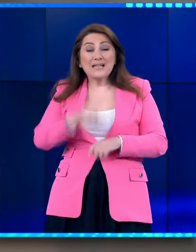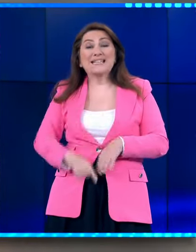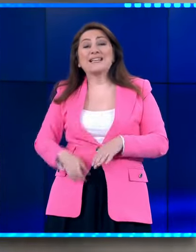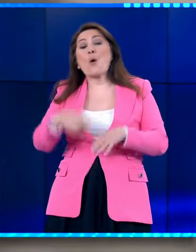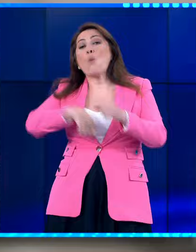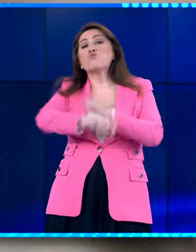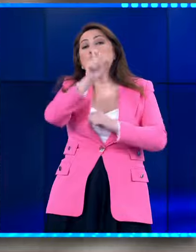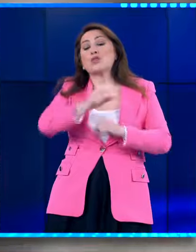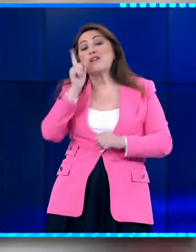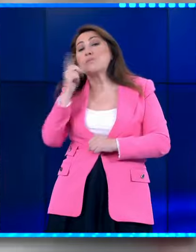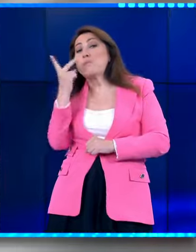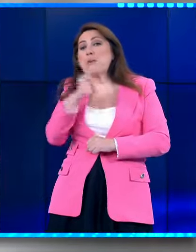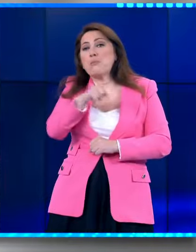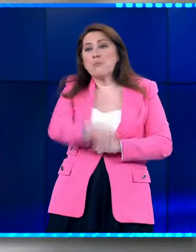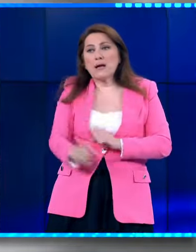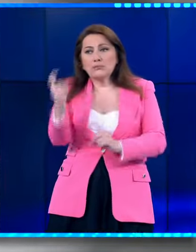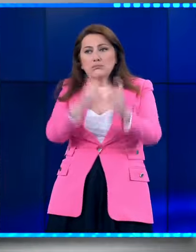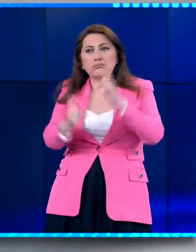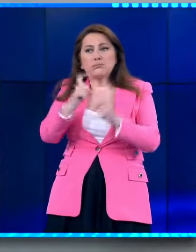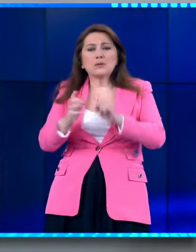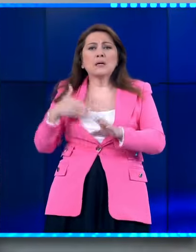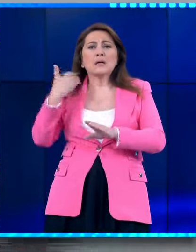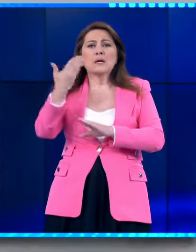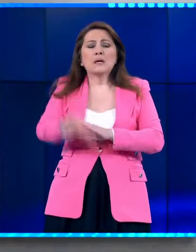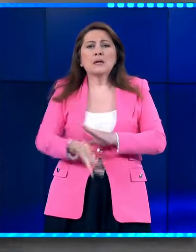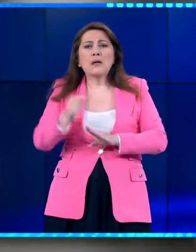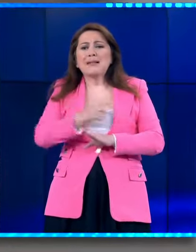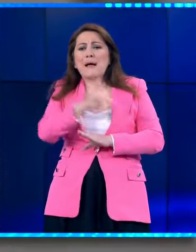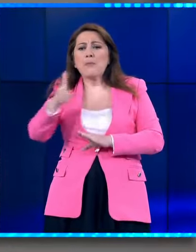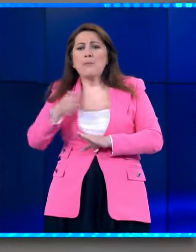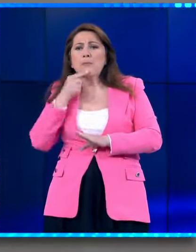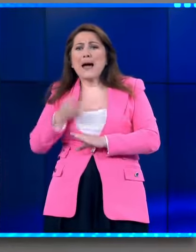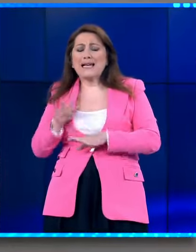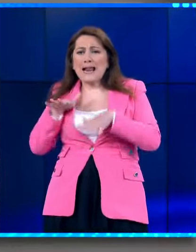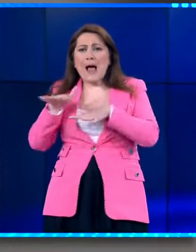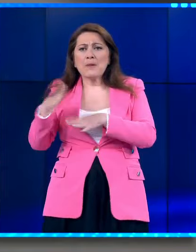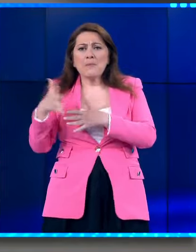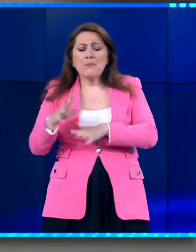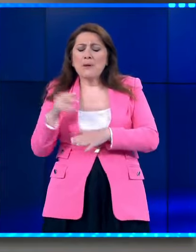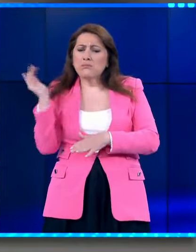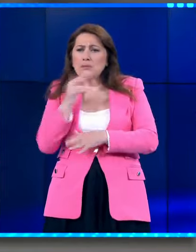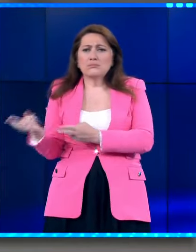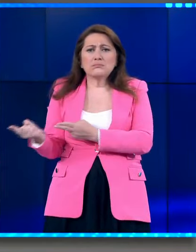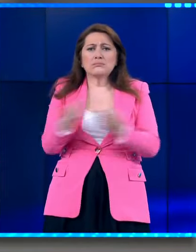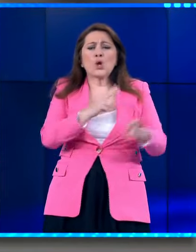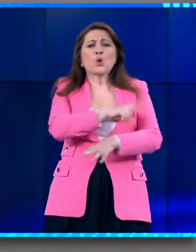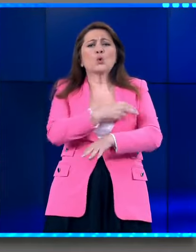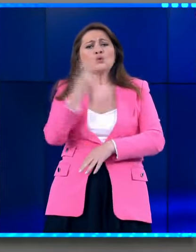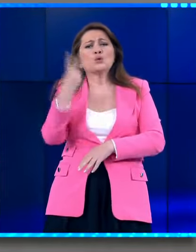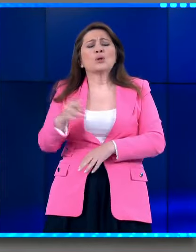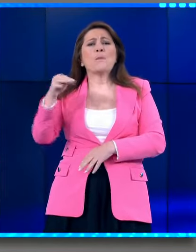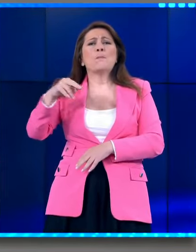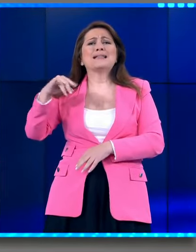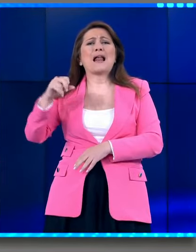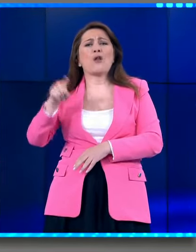τσακώνεται, ενώ λίγες ώρες αργότερα το θύμα δέχθηκε επίθεση σε ένα πάρκινγκ και μεταφέρθηκε ευσπεσμένα σε νοσοκομείο της